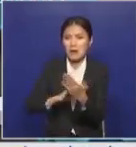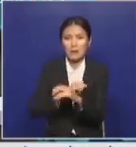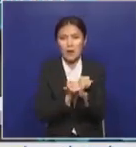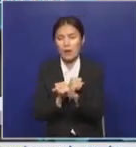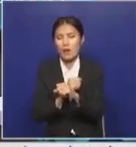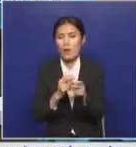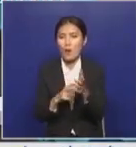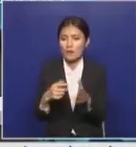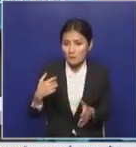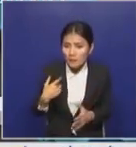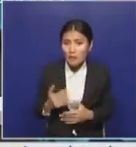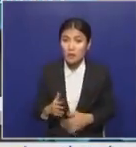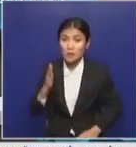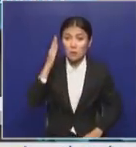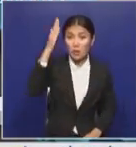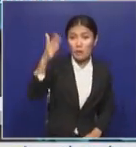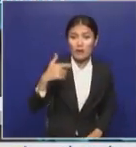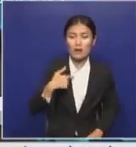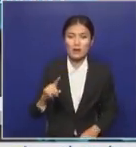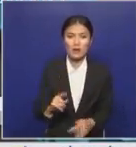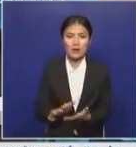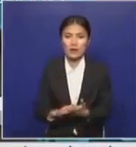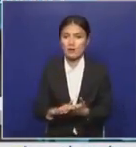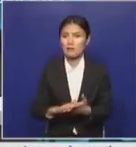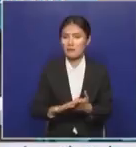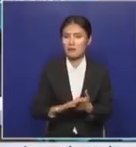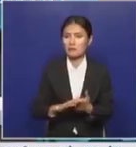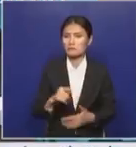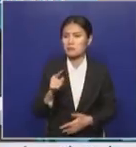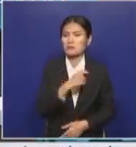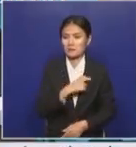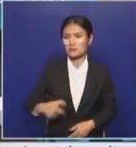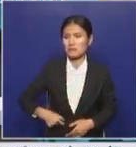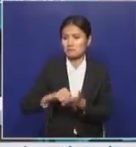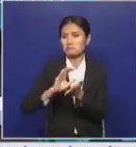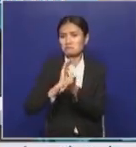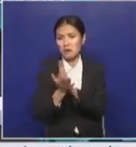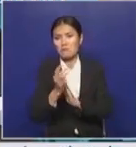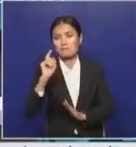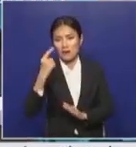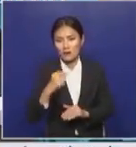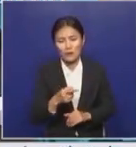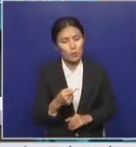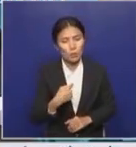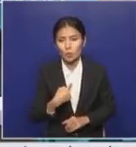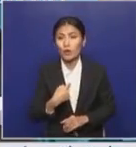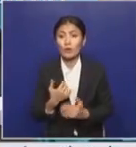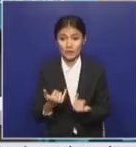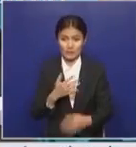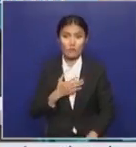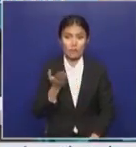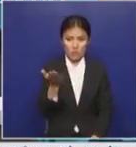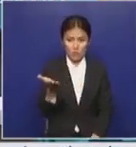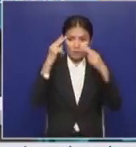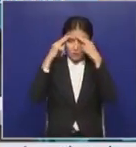คืบไปสู่การปฏิรูปสถาบันอ่าธรรมดาอาจแต่ผมจึงขอเรียกร้องให้พลเอกประยุทธ์